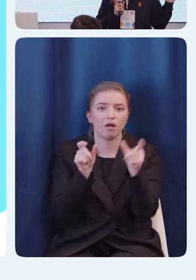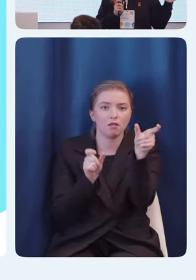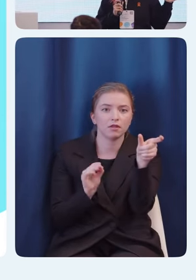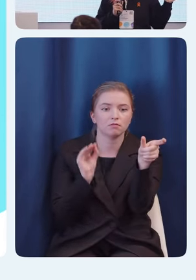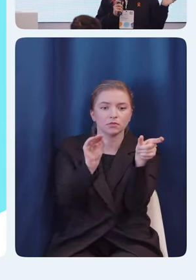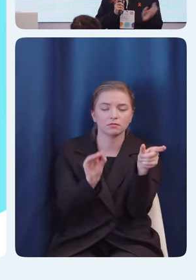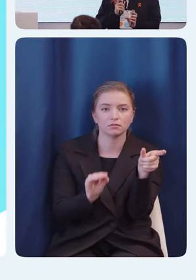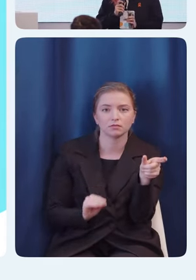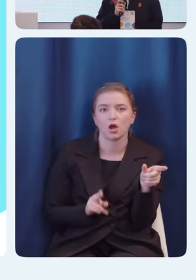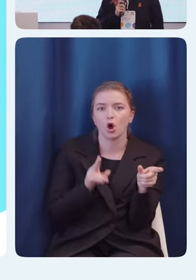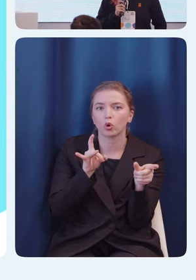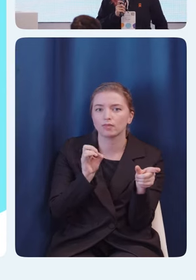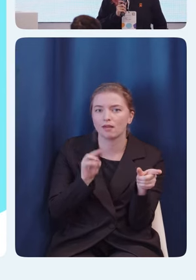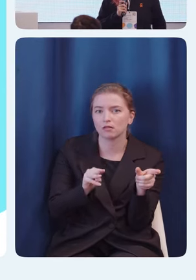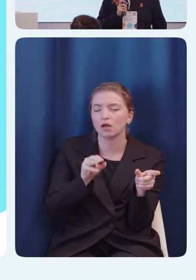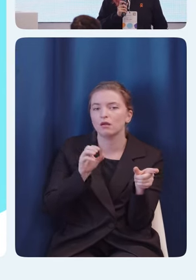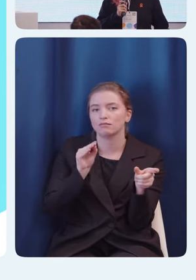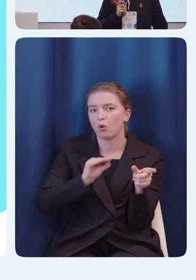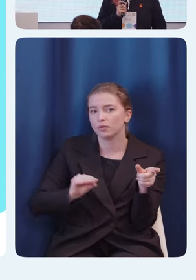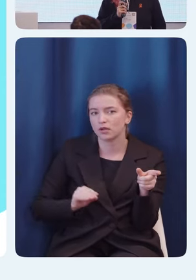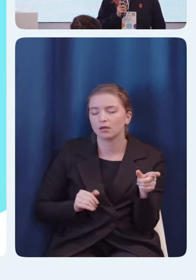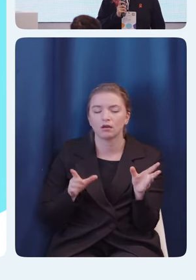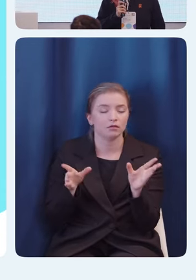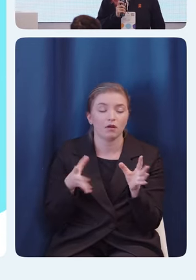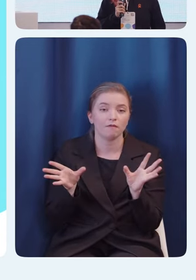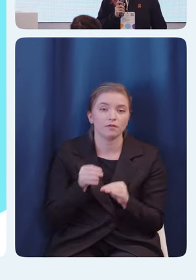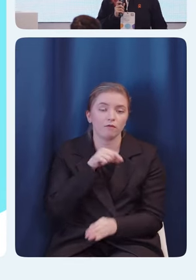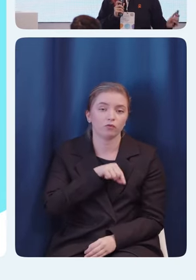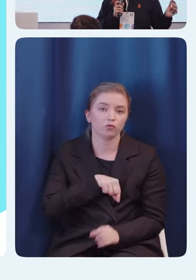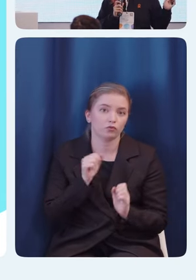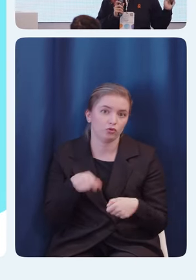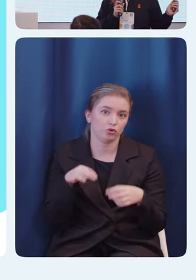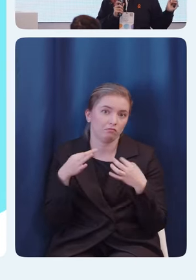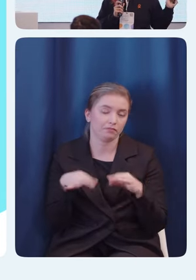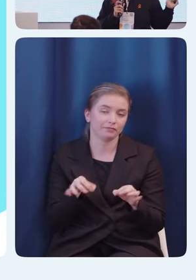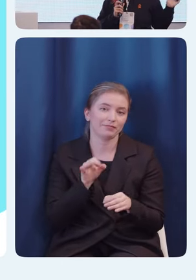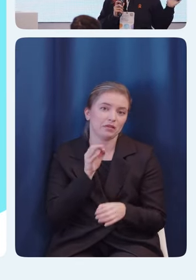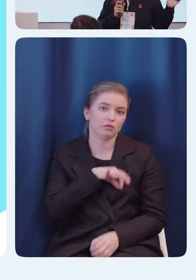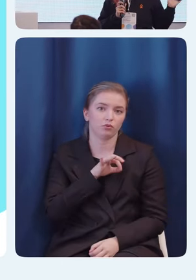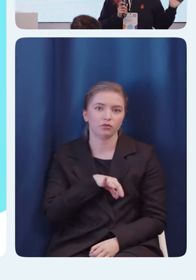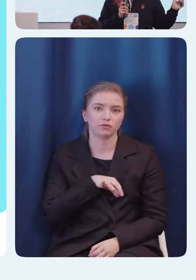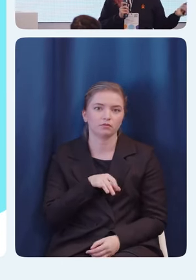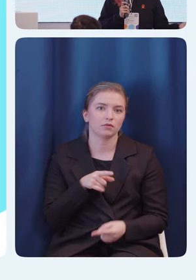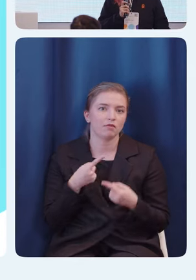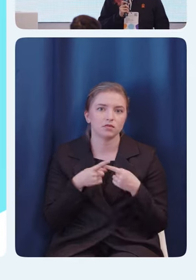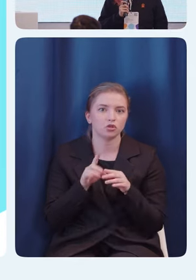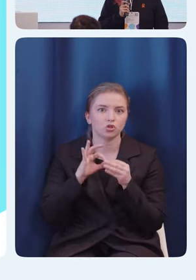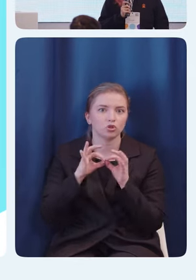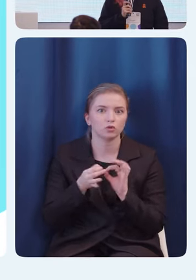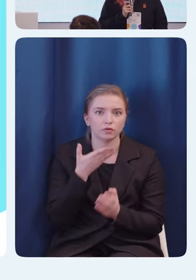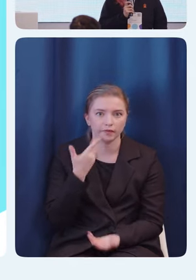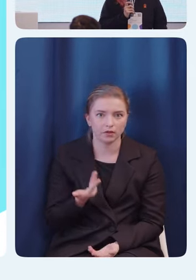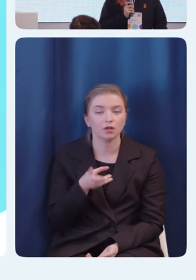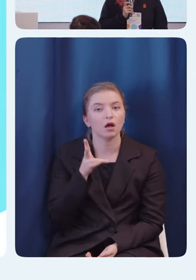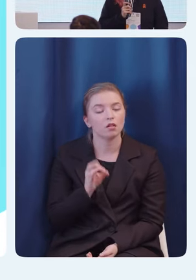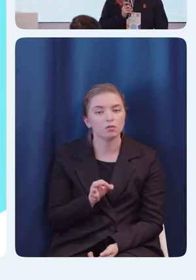деле большинство функций уже смогут использоваться. То есть ничего технически сложного в этом нет, но